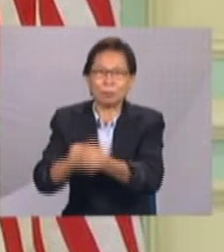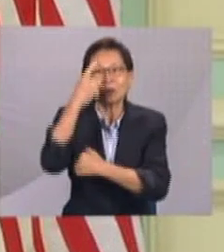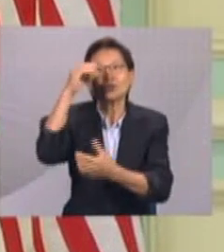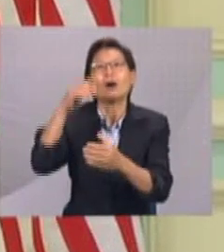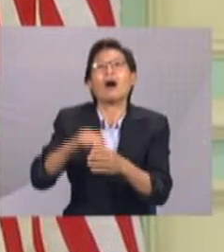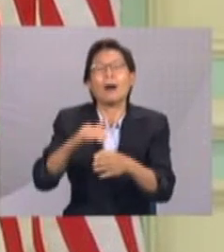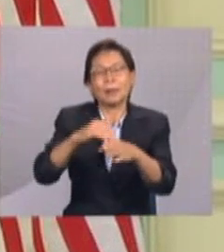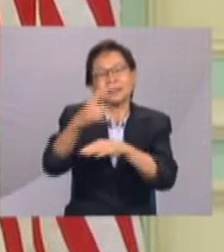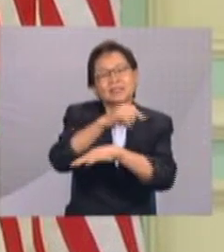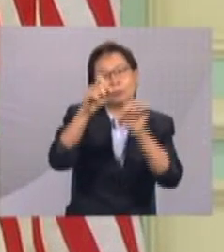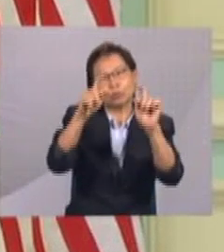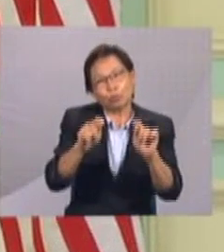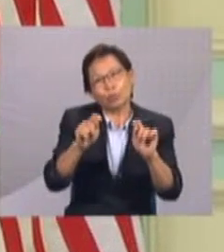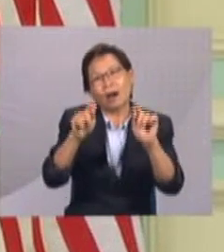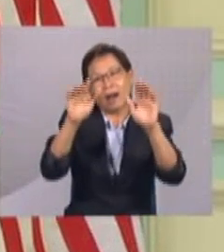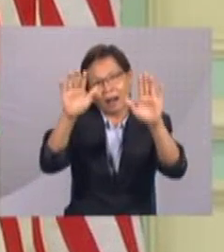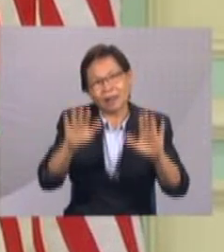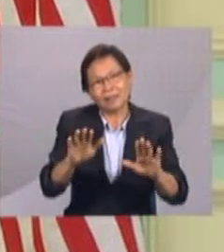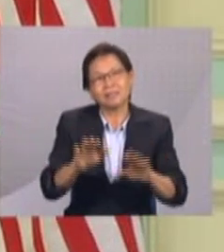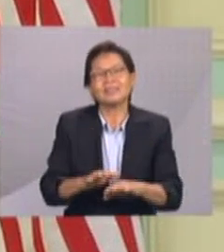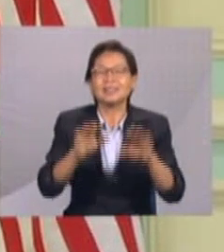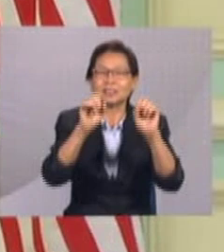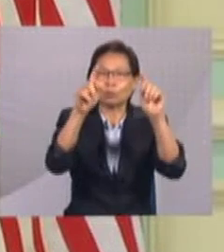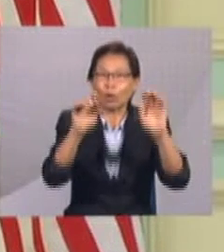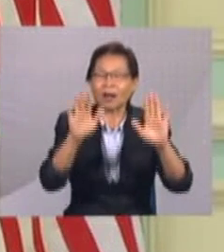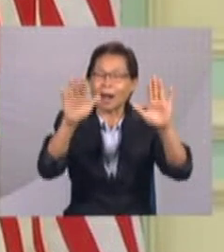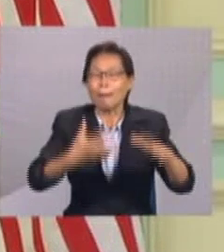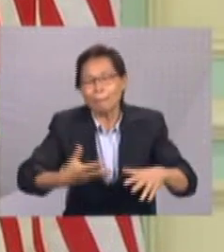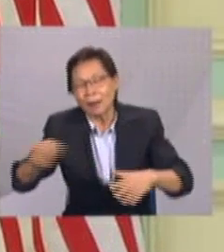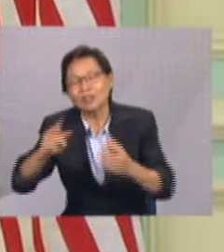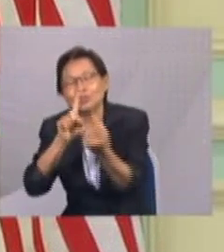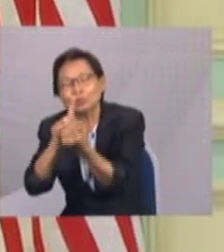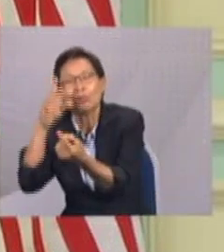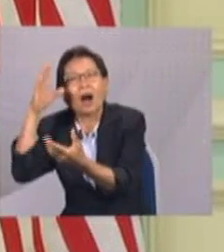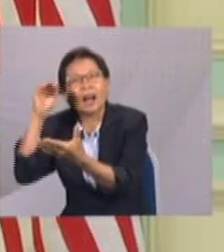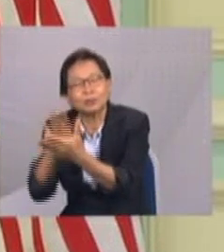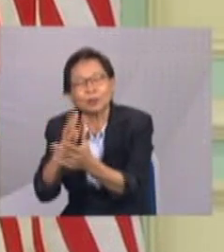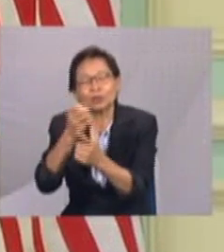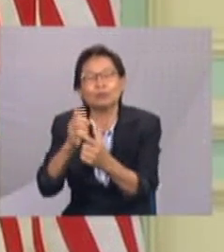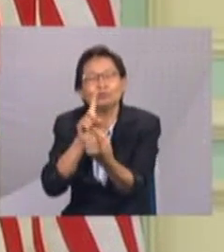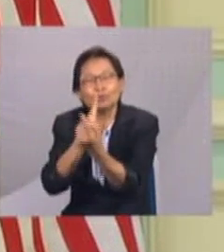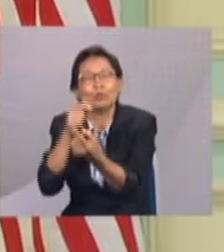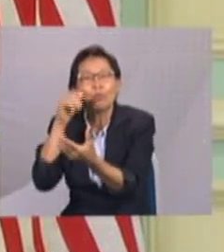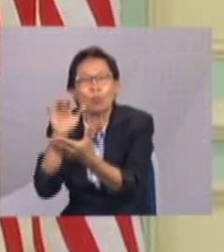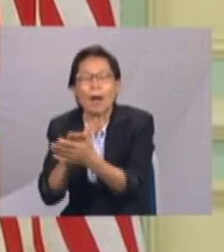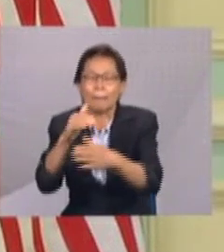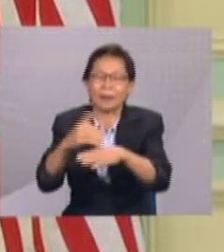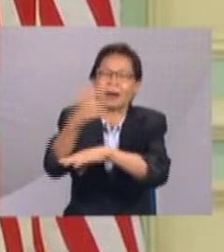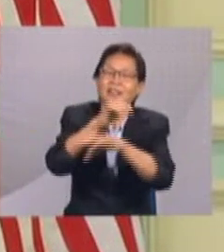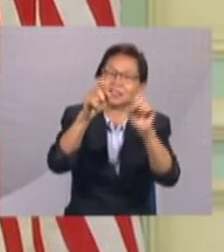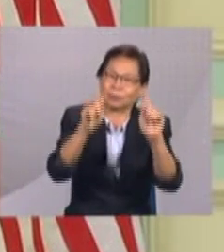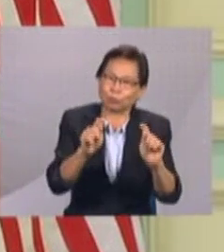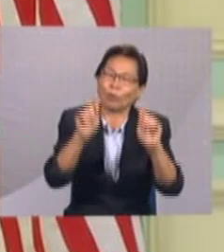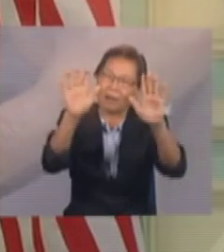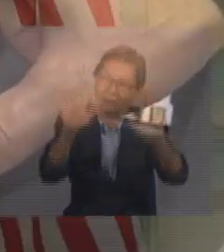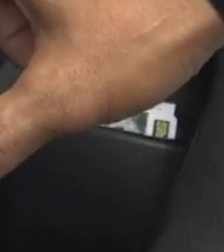husband, suami hari Minggu, isteri hari Minggu untuk balik berjumpa dengan suami atau isteri dibenarkan satu